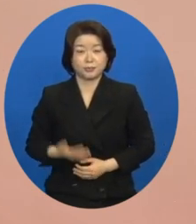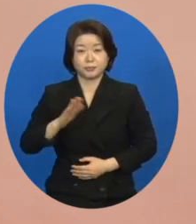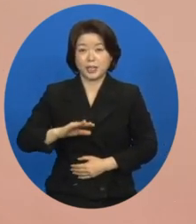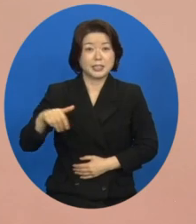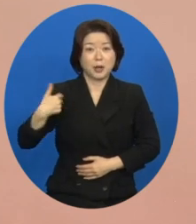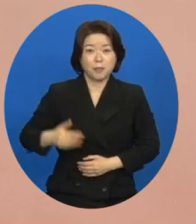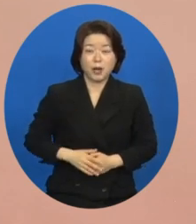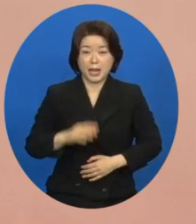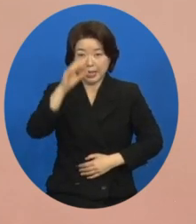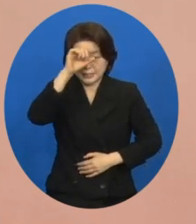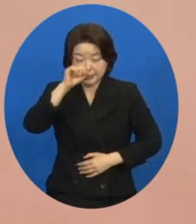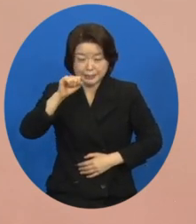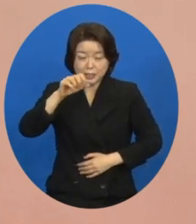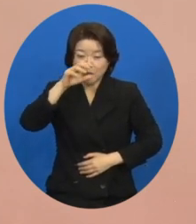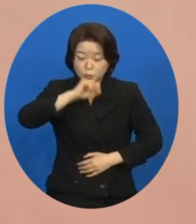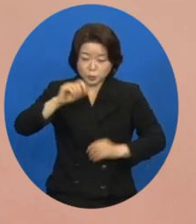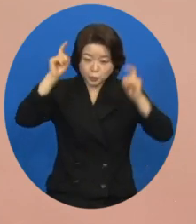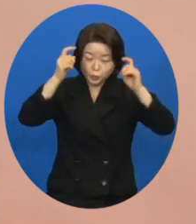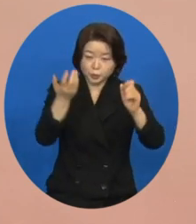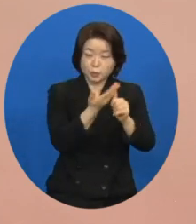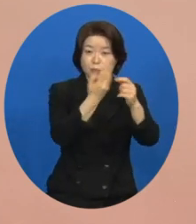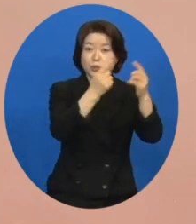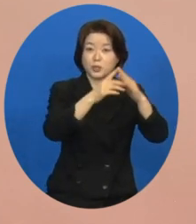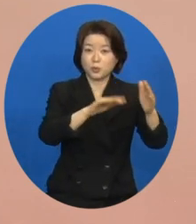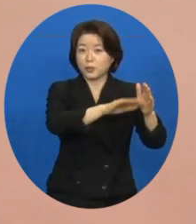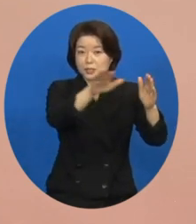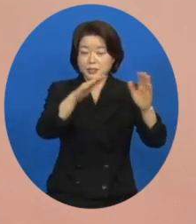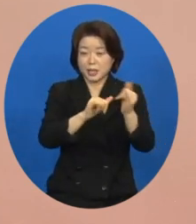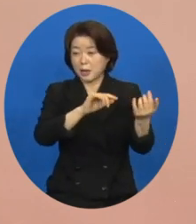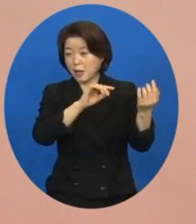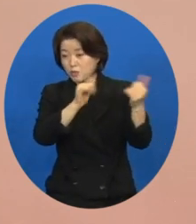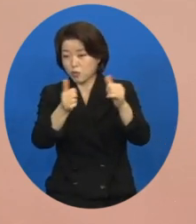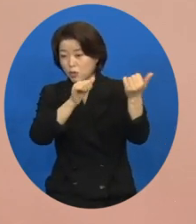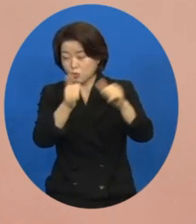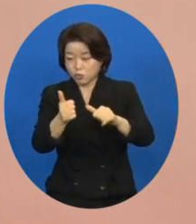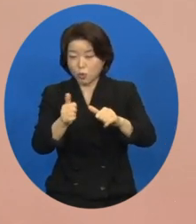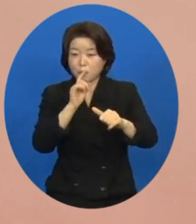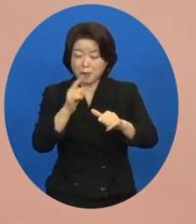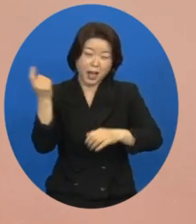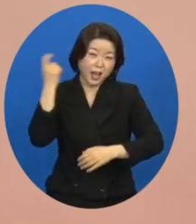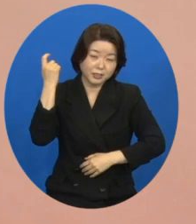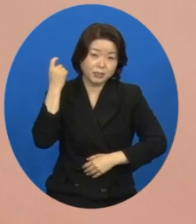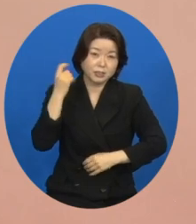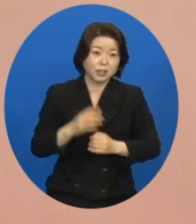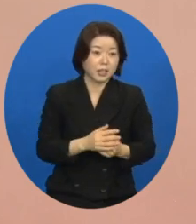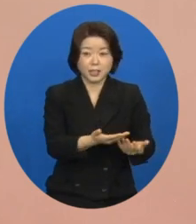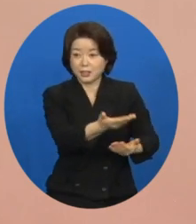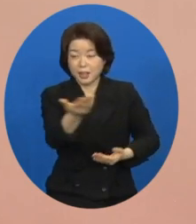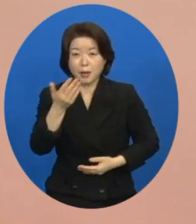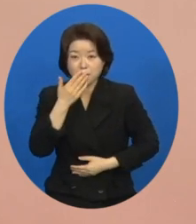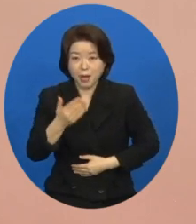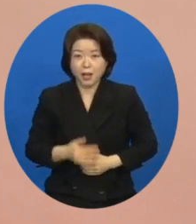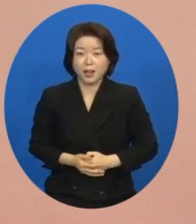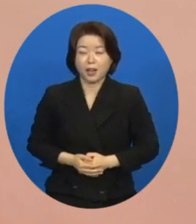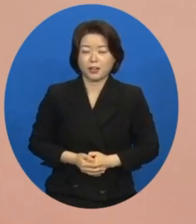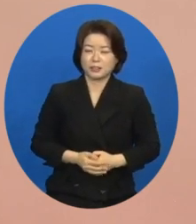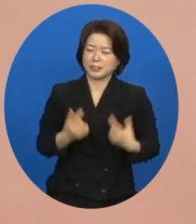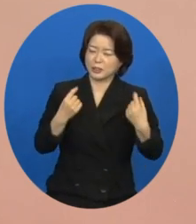서남복제 교인들은 매일 들었는데 죽었다고. 얼마나 죽었는지 모르겠어요. 여전히